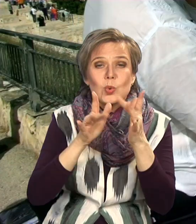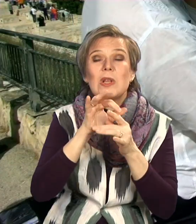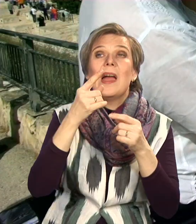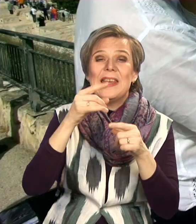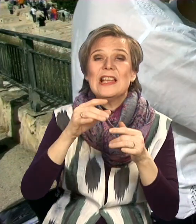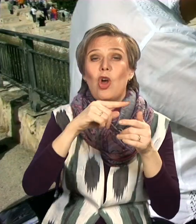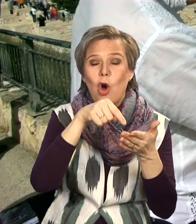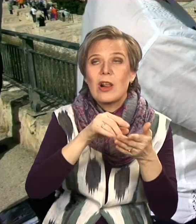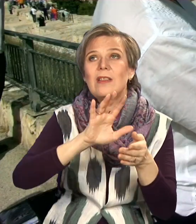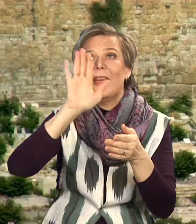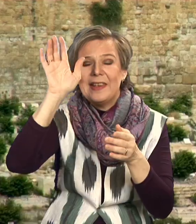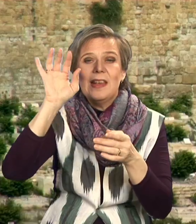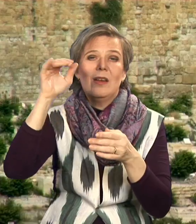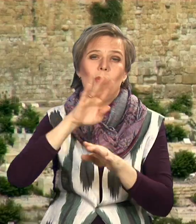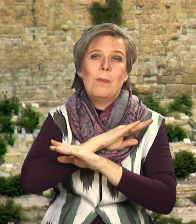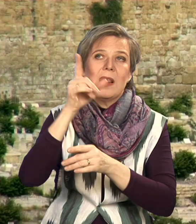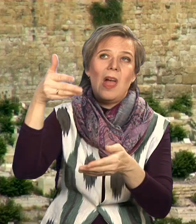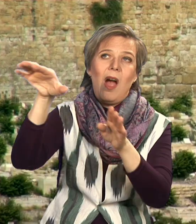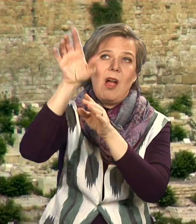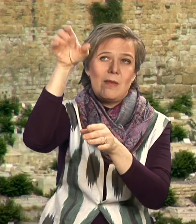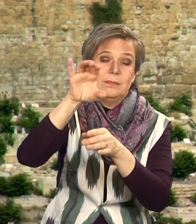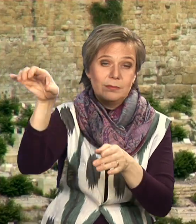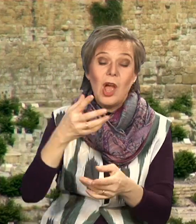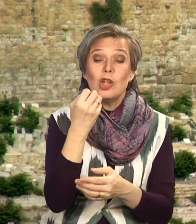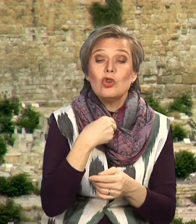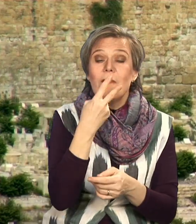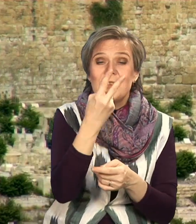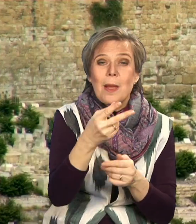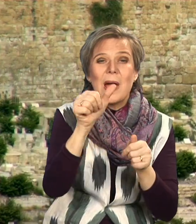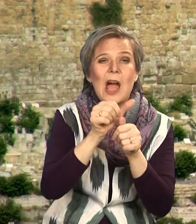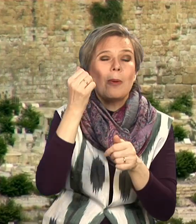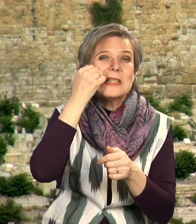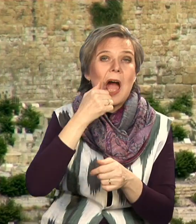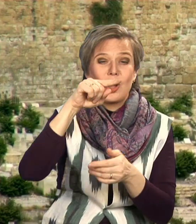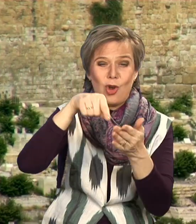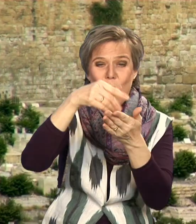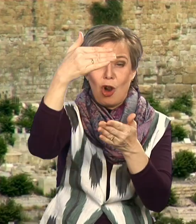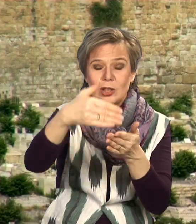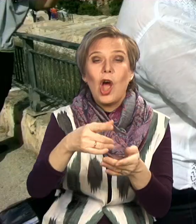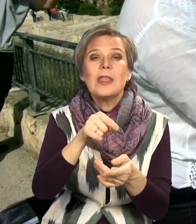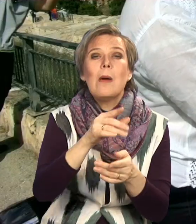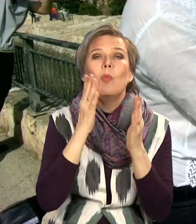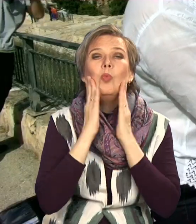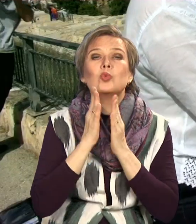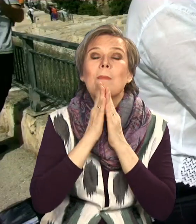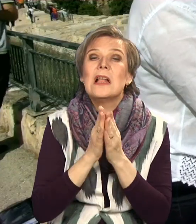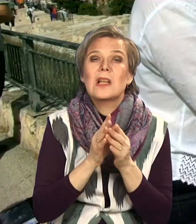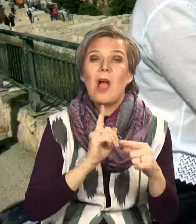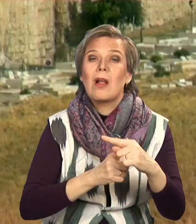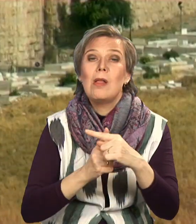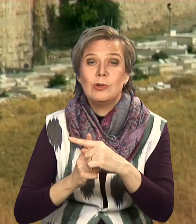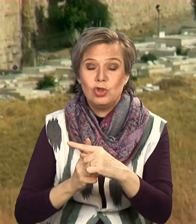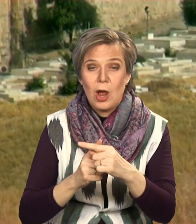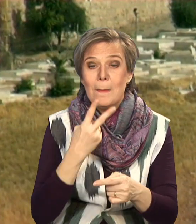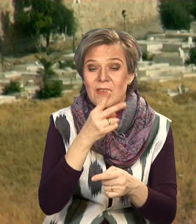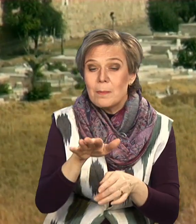вами кладбище мусульманское у стены старого города. Мы видим с вами, увидим с